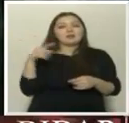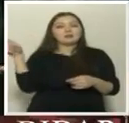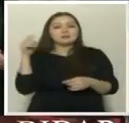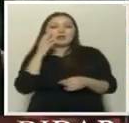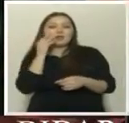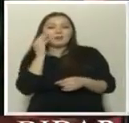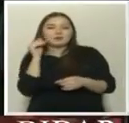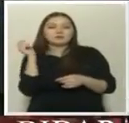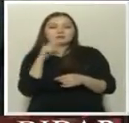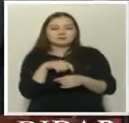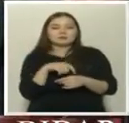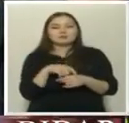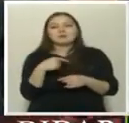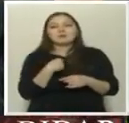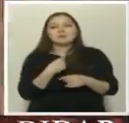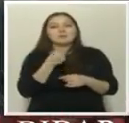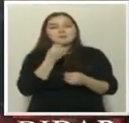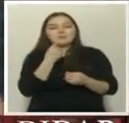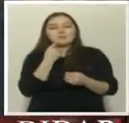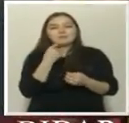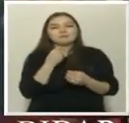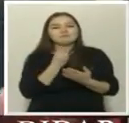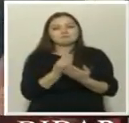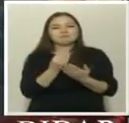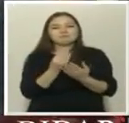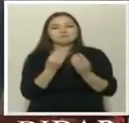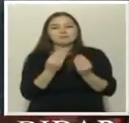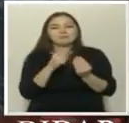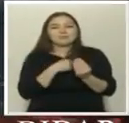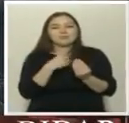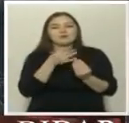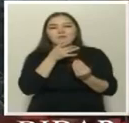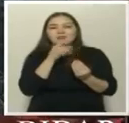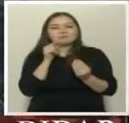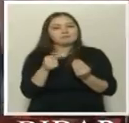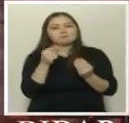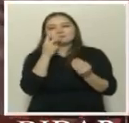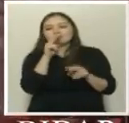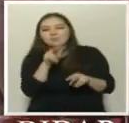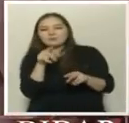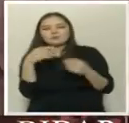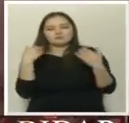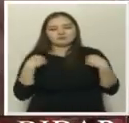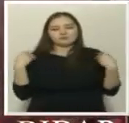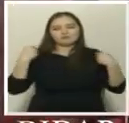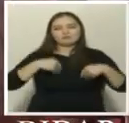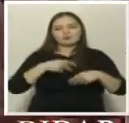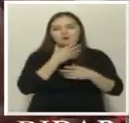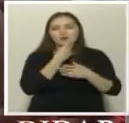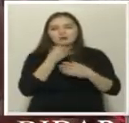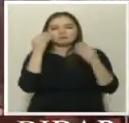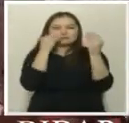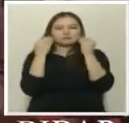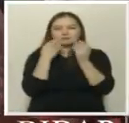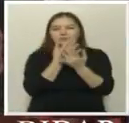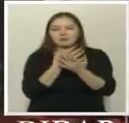побывать на премьере спектакля актюбинского театра все очень понравилось Великолепные наряды выполненные профессиональными костюмерами